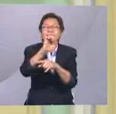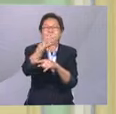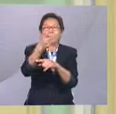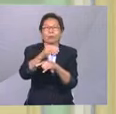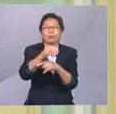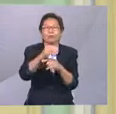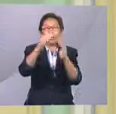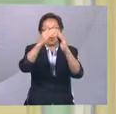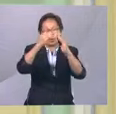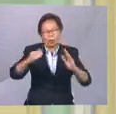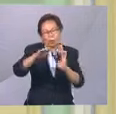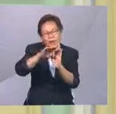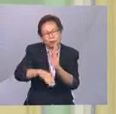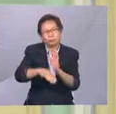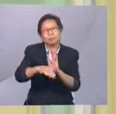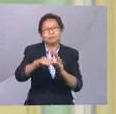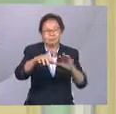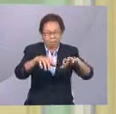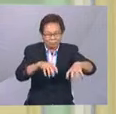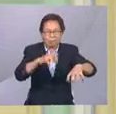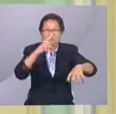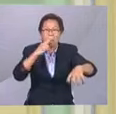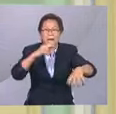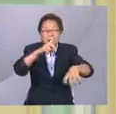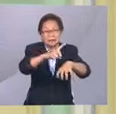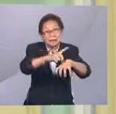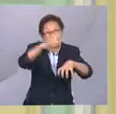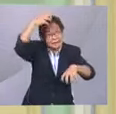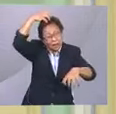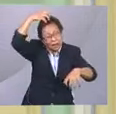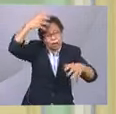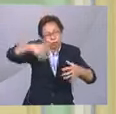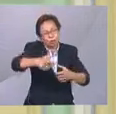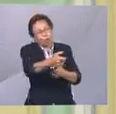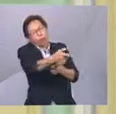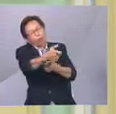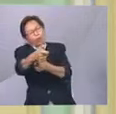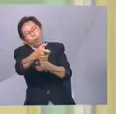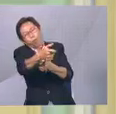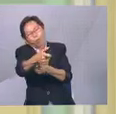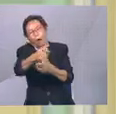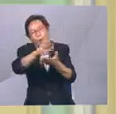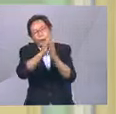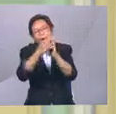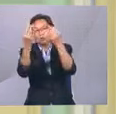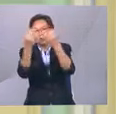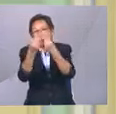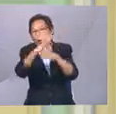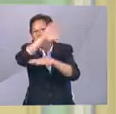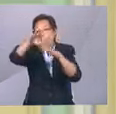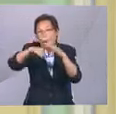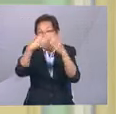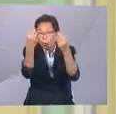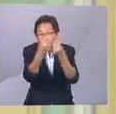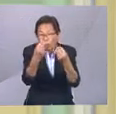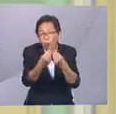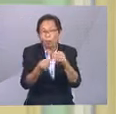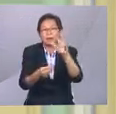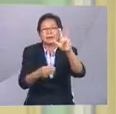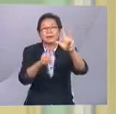dan sederhana rendah John merah di Selangor telah disanitasi menjadikan jumlah keseluruhan